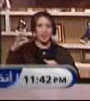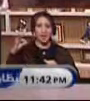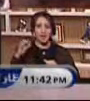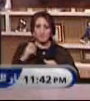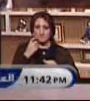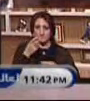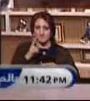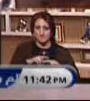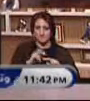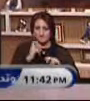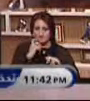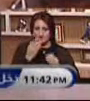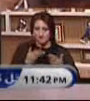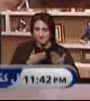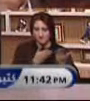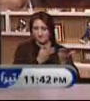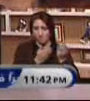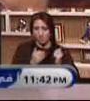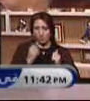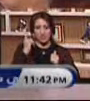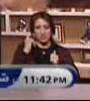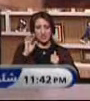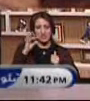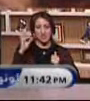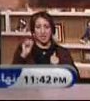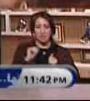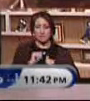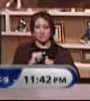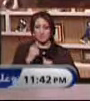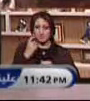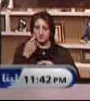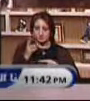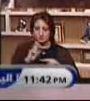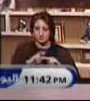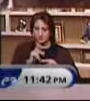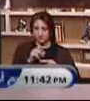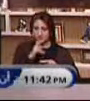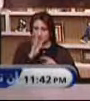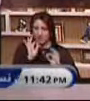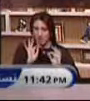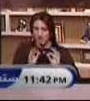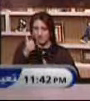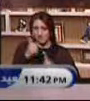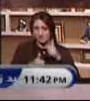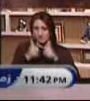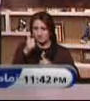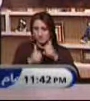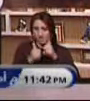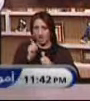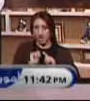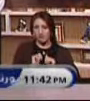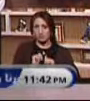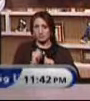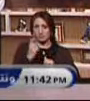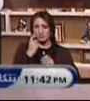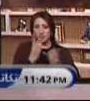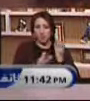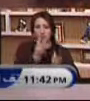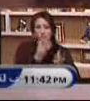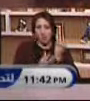صهره، ولذلك ايه الفتنة اللي هي ايه ان يفتك الانسان اختبار، فيختبر بالايه بالنار